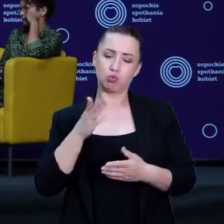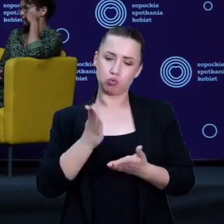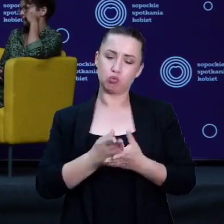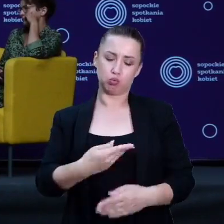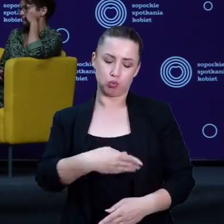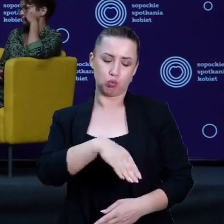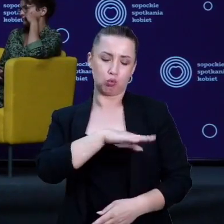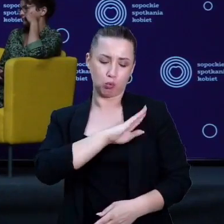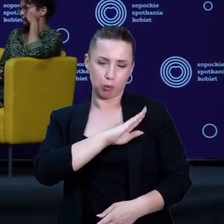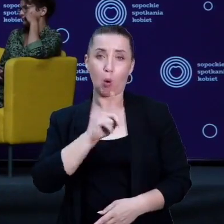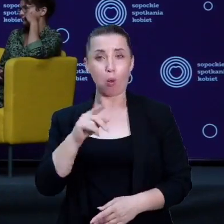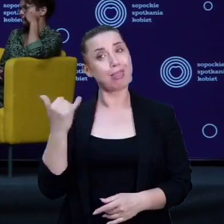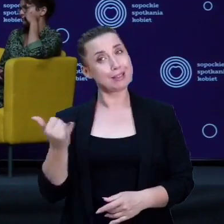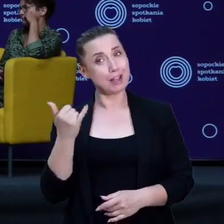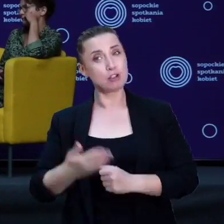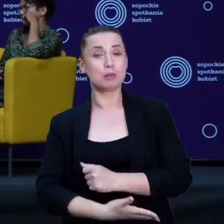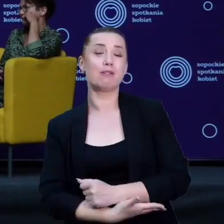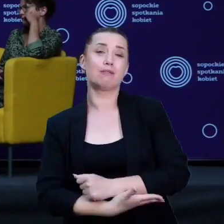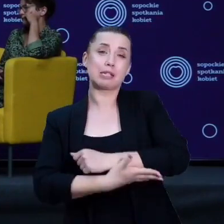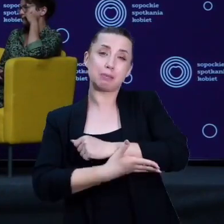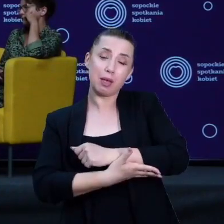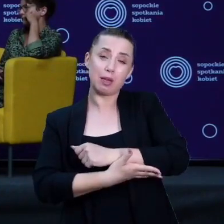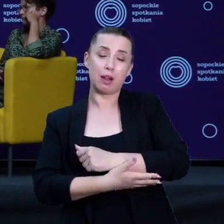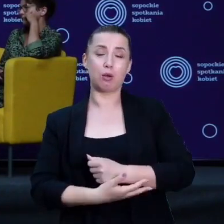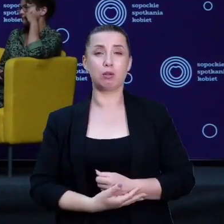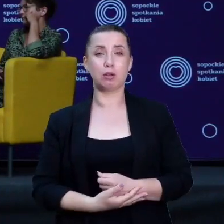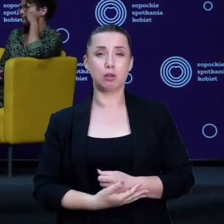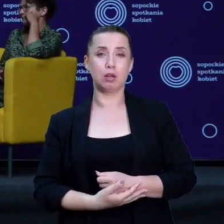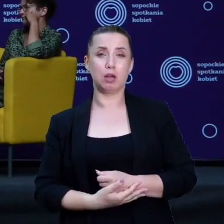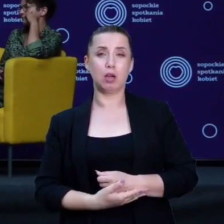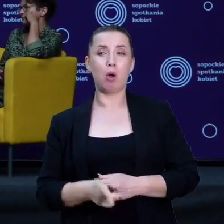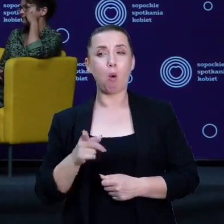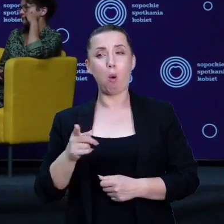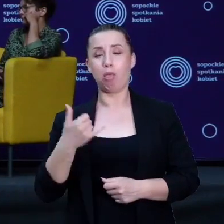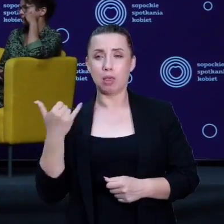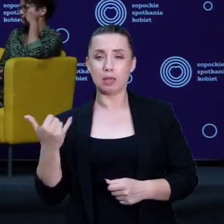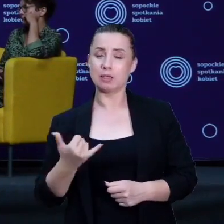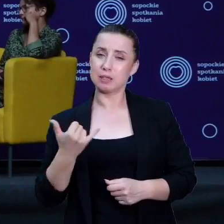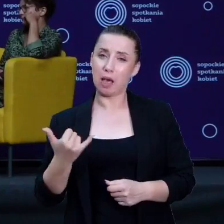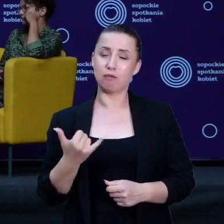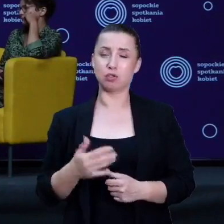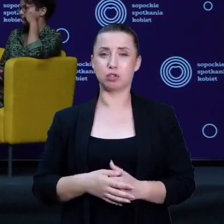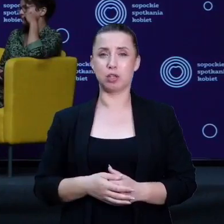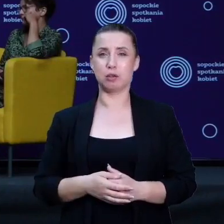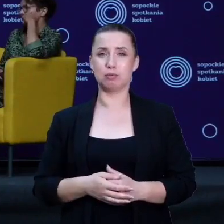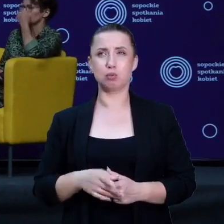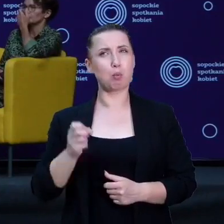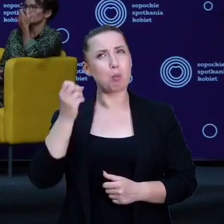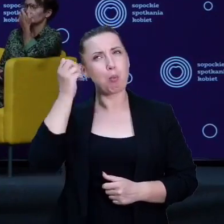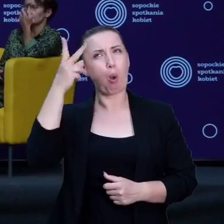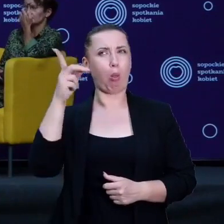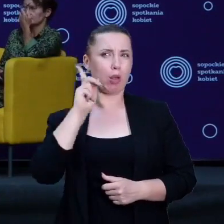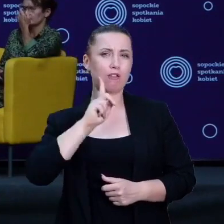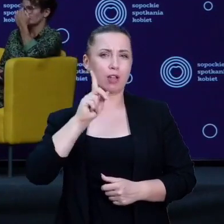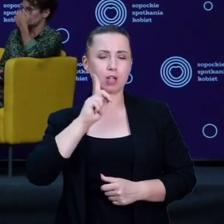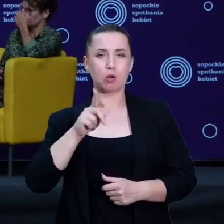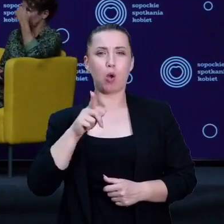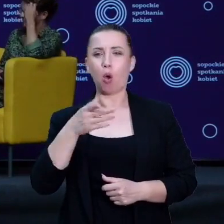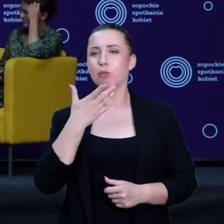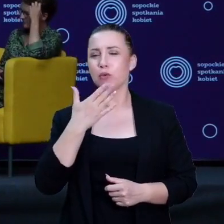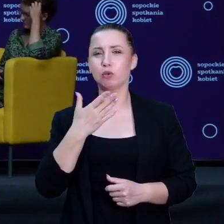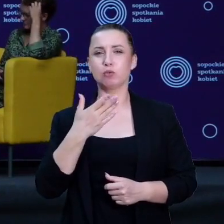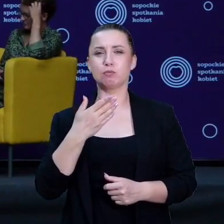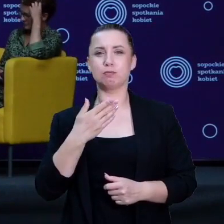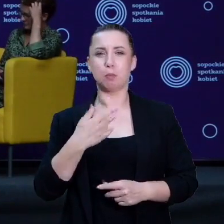zawsze w moim zawodzie i jakoś no, fantastycznie, bo był takim człowiekiem, który zawsze widział szklankę do